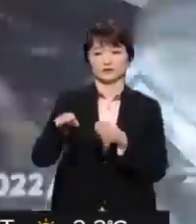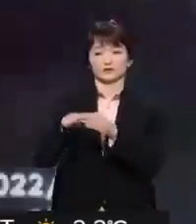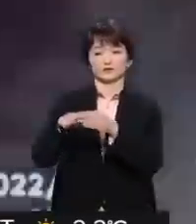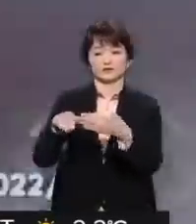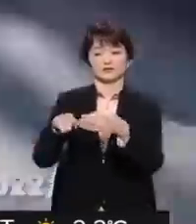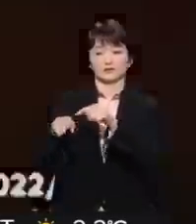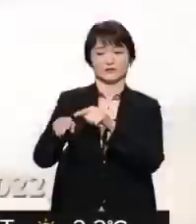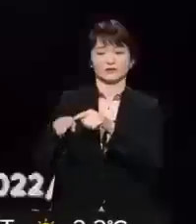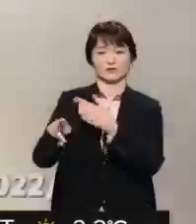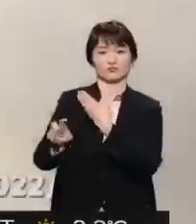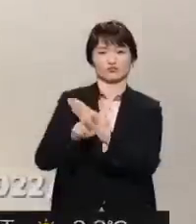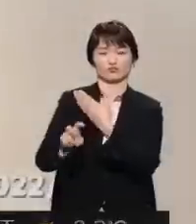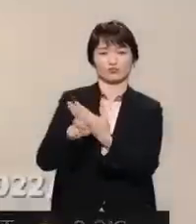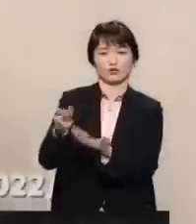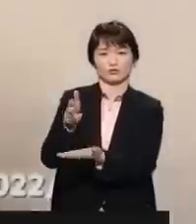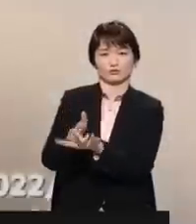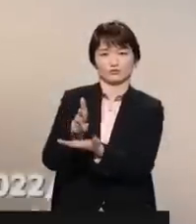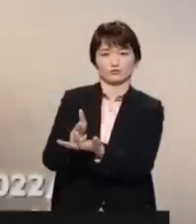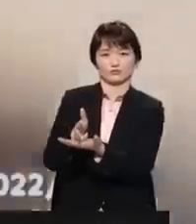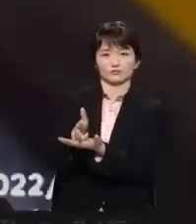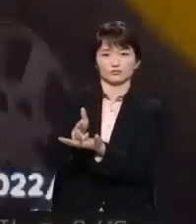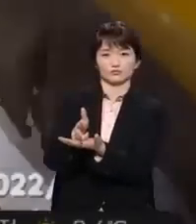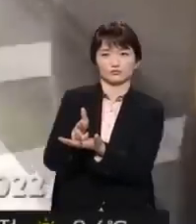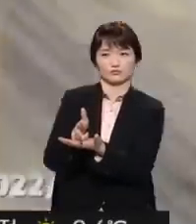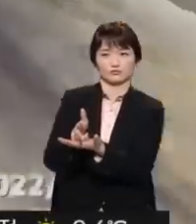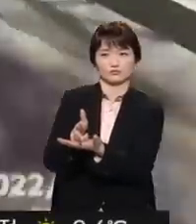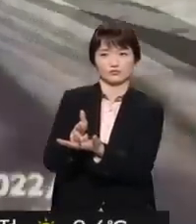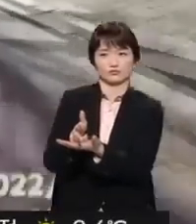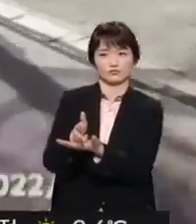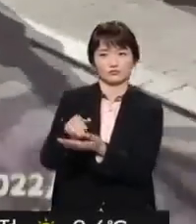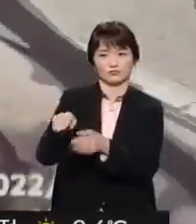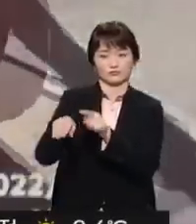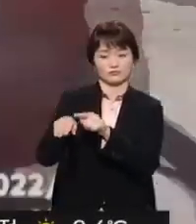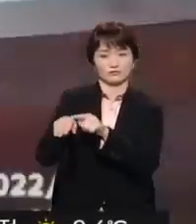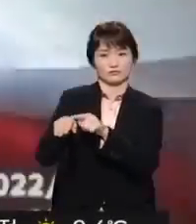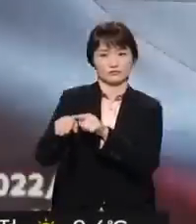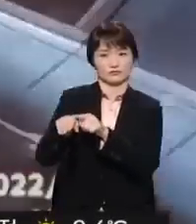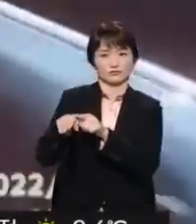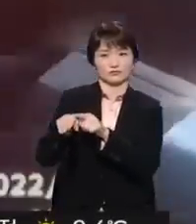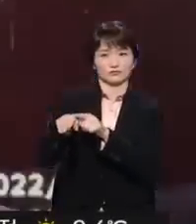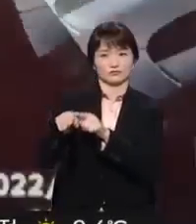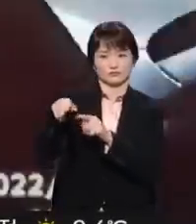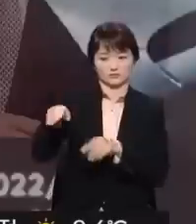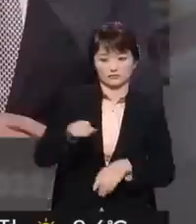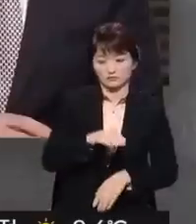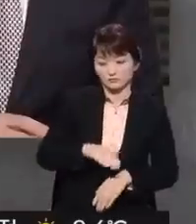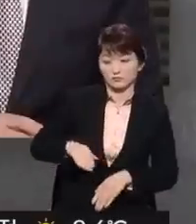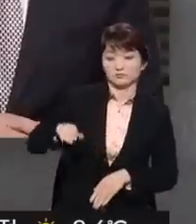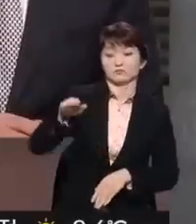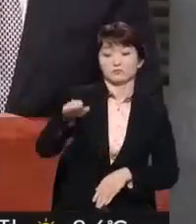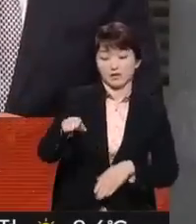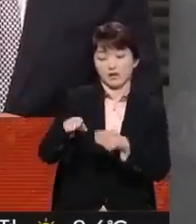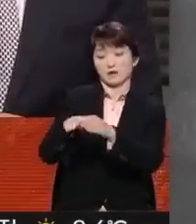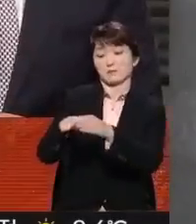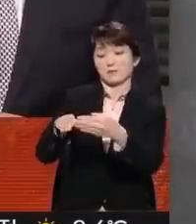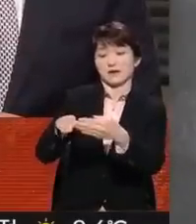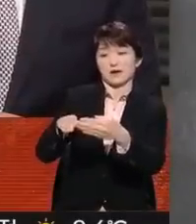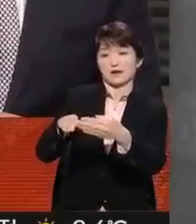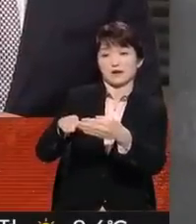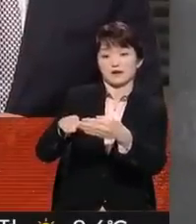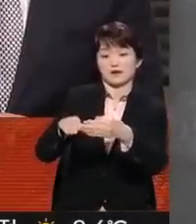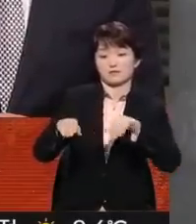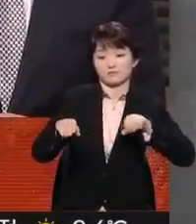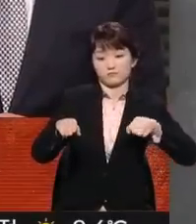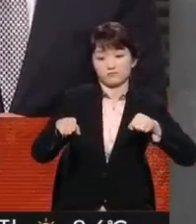불법 주정차일 가능성이 굉장히 높아 보이는데 저 차량에서 지금 보니까 지금 막 차를 세우고 내리려고 그랬던 거 같은데 그런